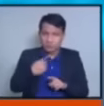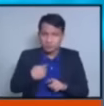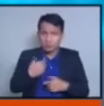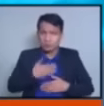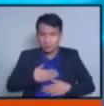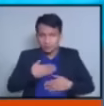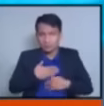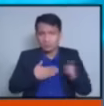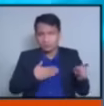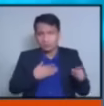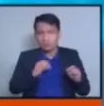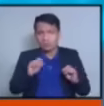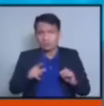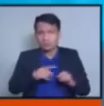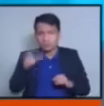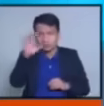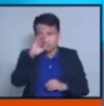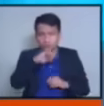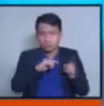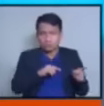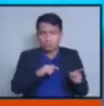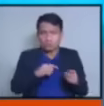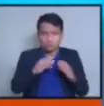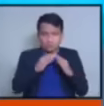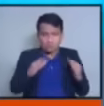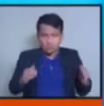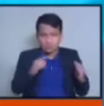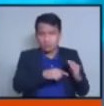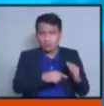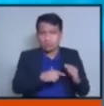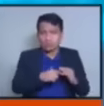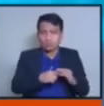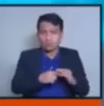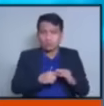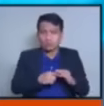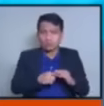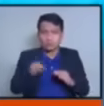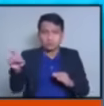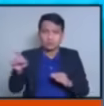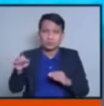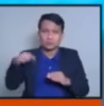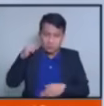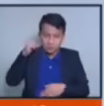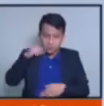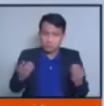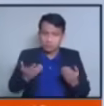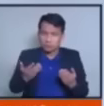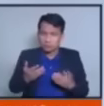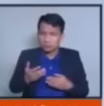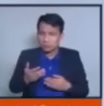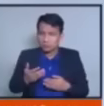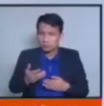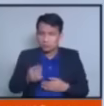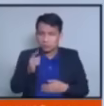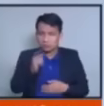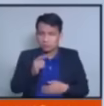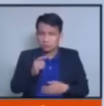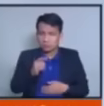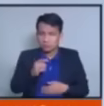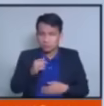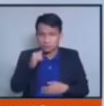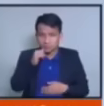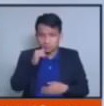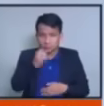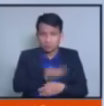na daw siya doon. Ngayon, noong hinahanap ko, pumunta ako doon sa bahay nila sa Batasa. Wala pala sila doon, lumipat na. Nasaan yung anak niyo po na